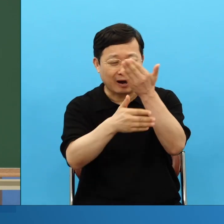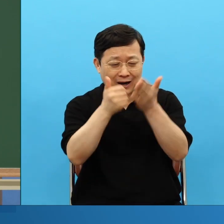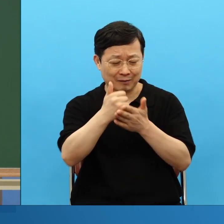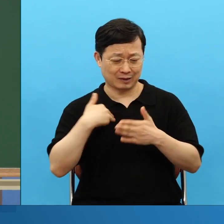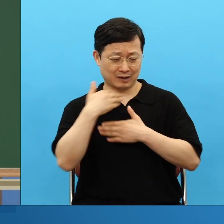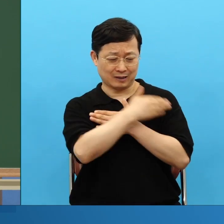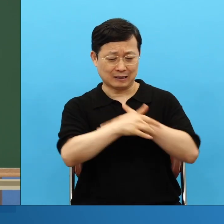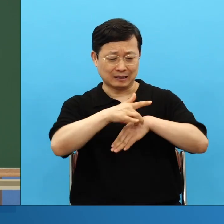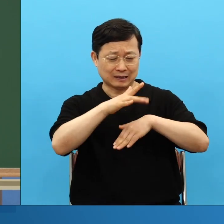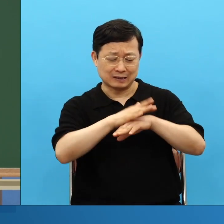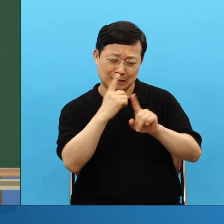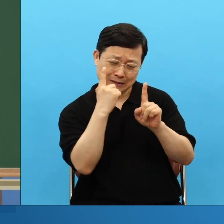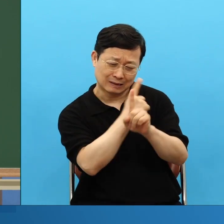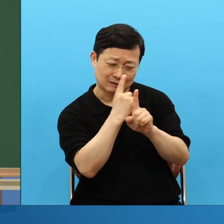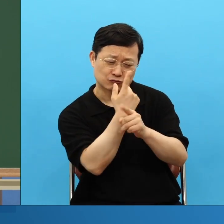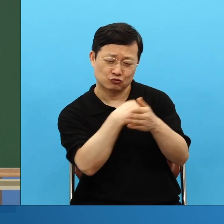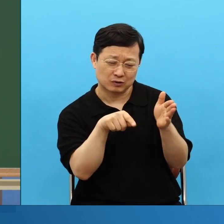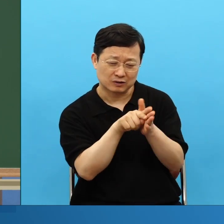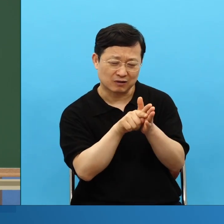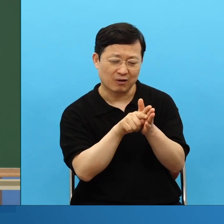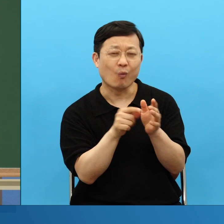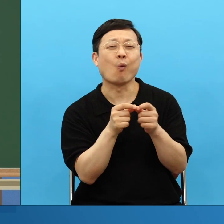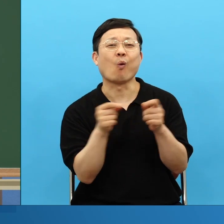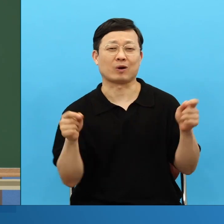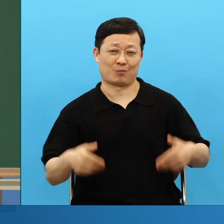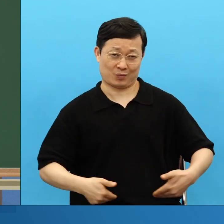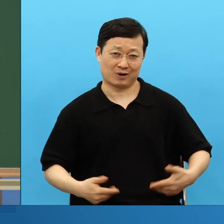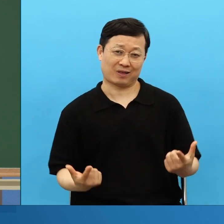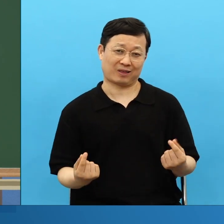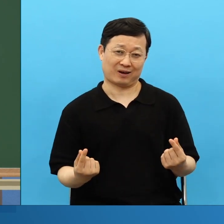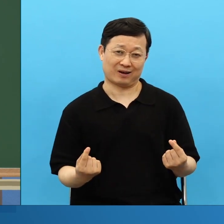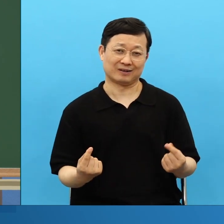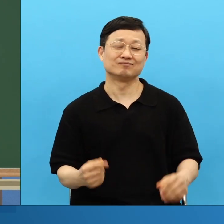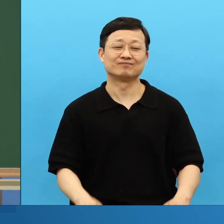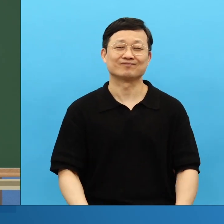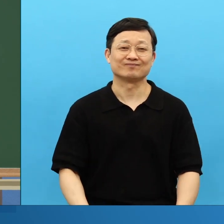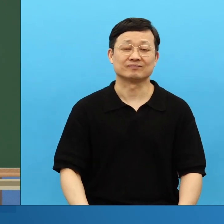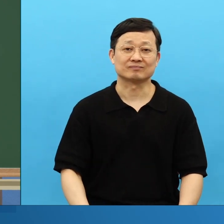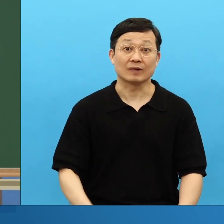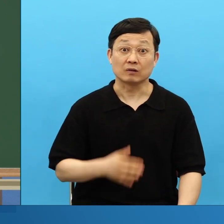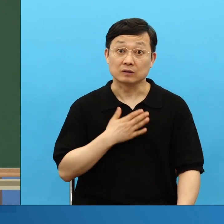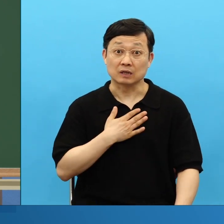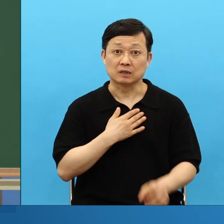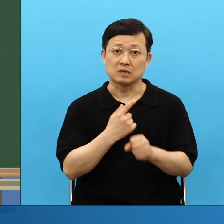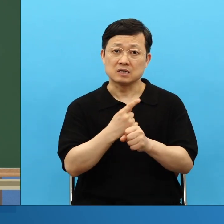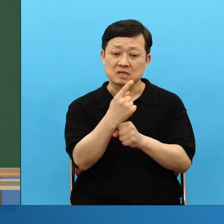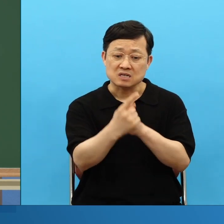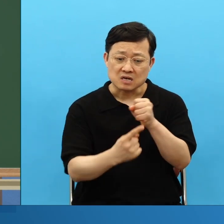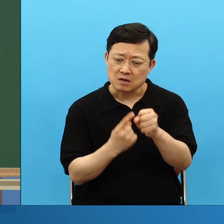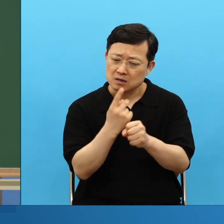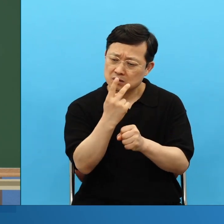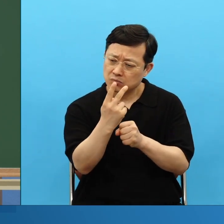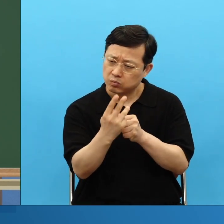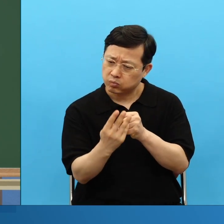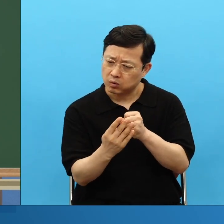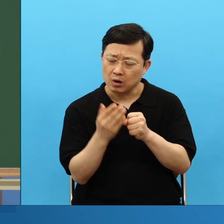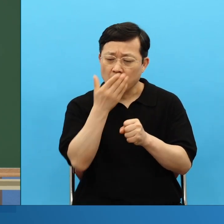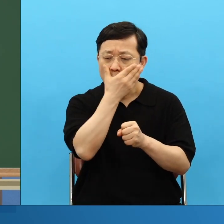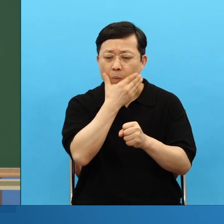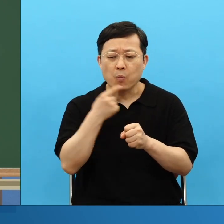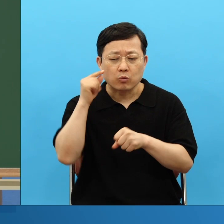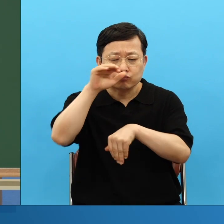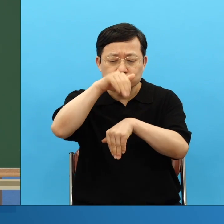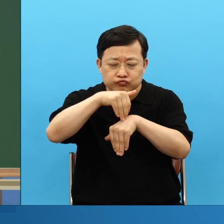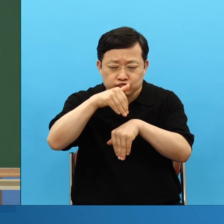그런 시간은 저에게 한 1, 2년, 2, 3년의 시간은 너무도 소중한 시간이었던 것 같아요. 지금